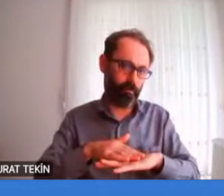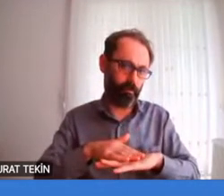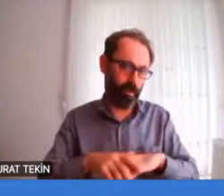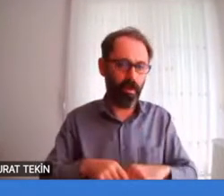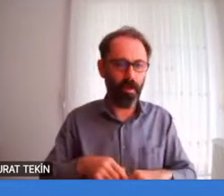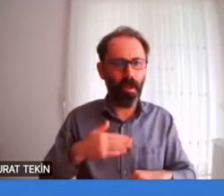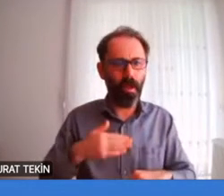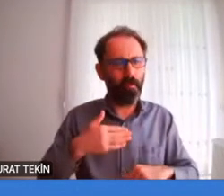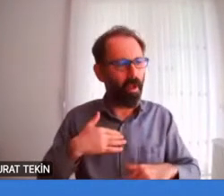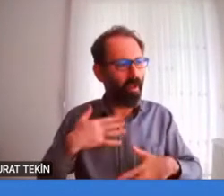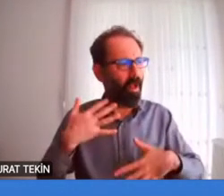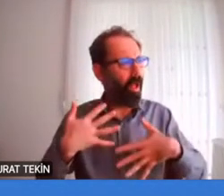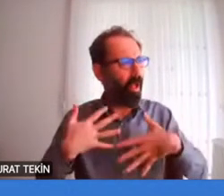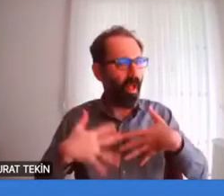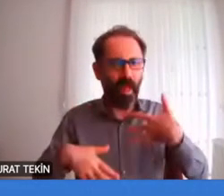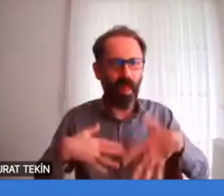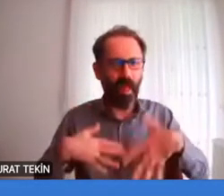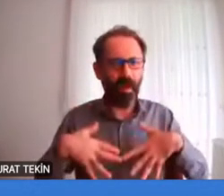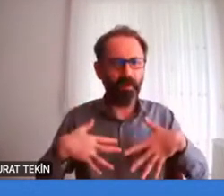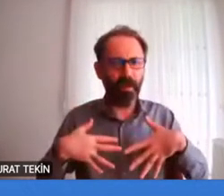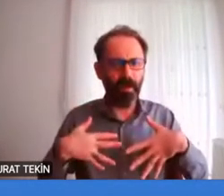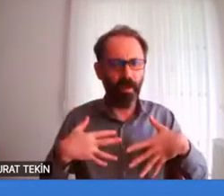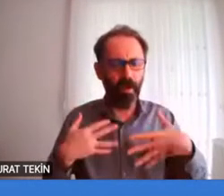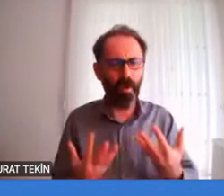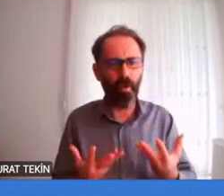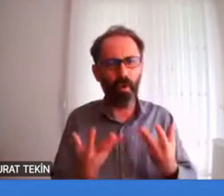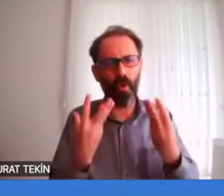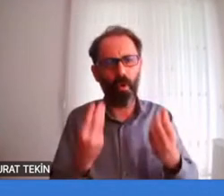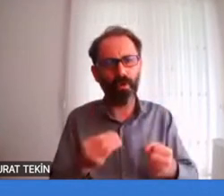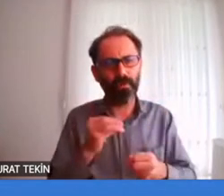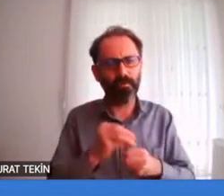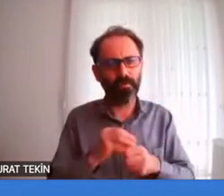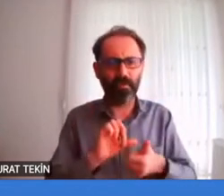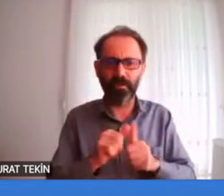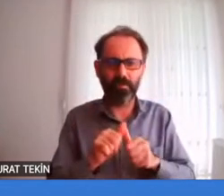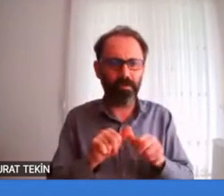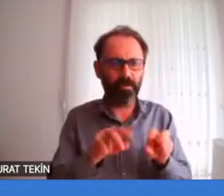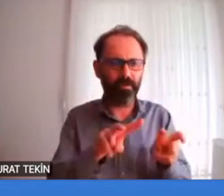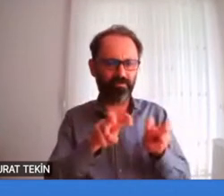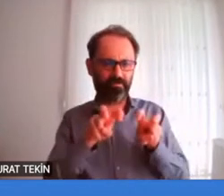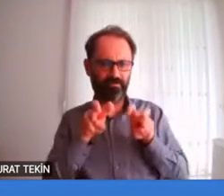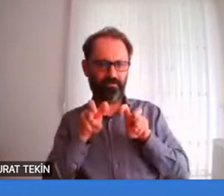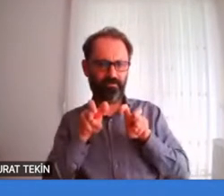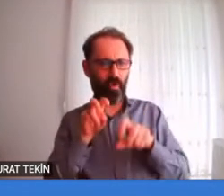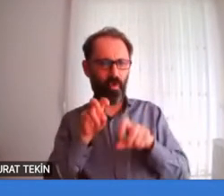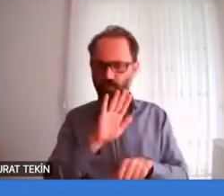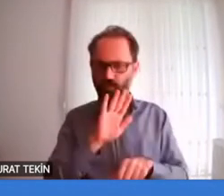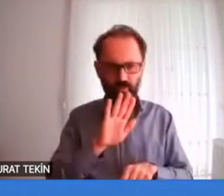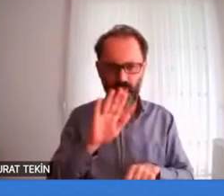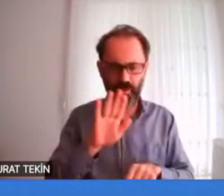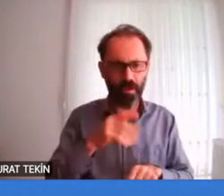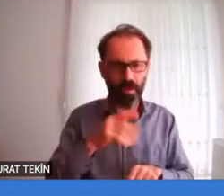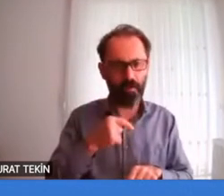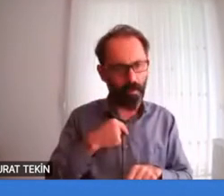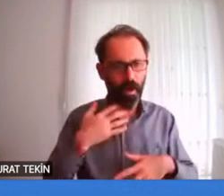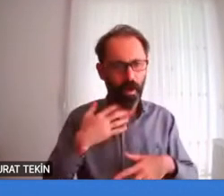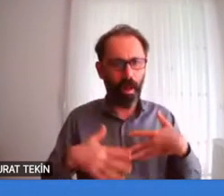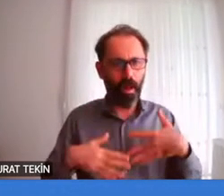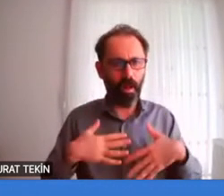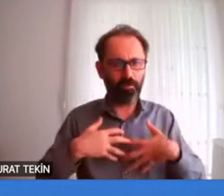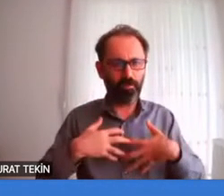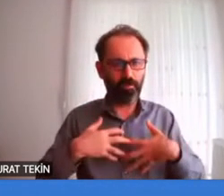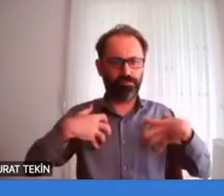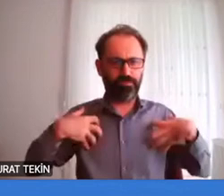benim geri durmamı gerektirmiyor. Ben bu halimle benim yani belki daha şanslı olduğum alanlar var.